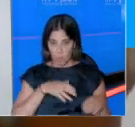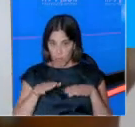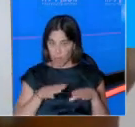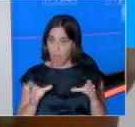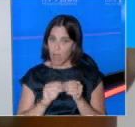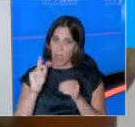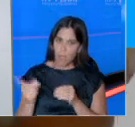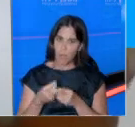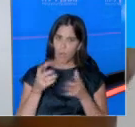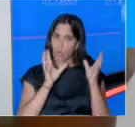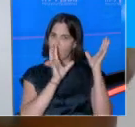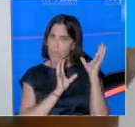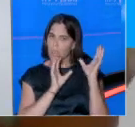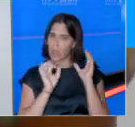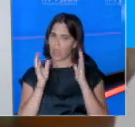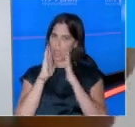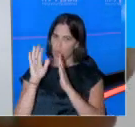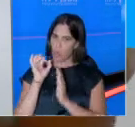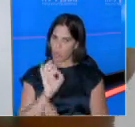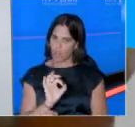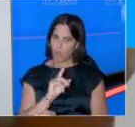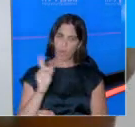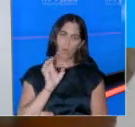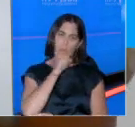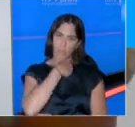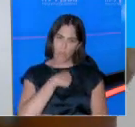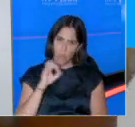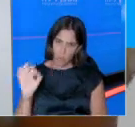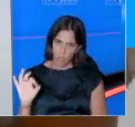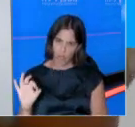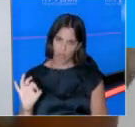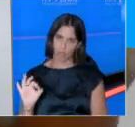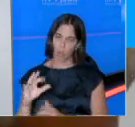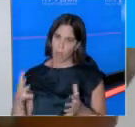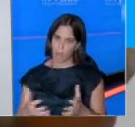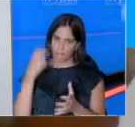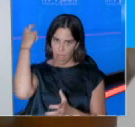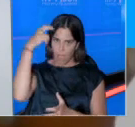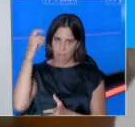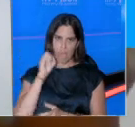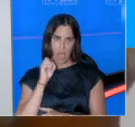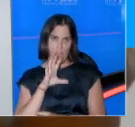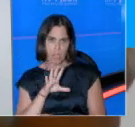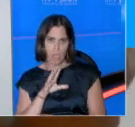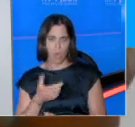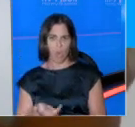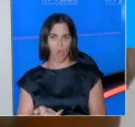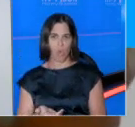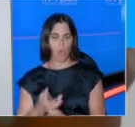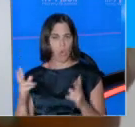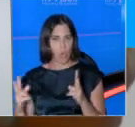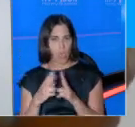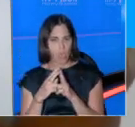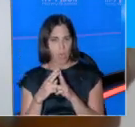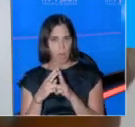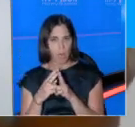המטען האידיאולוגי שלו, וכל ההיסטוריה שלו מבחינת החברה הערבית, ההצהרות, הגישה